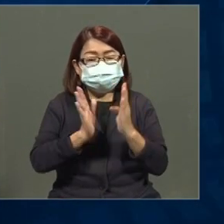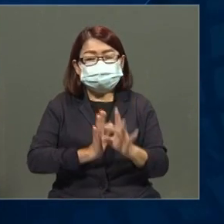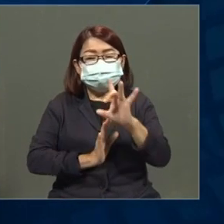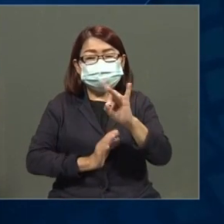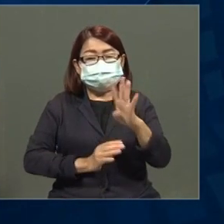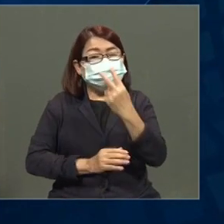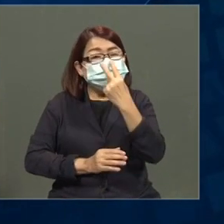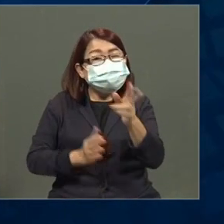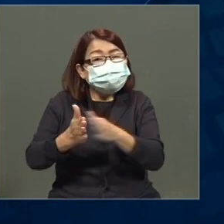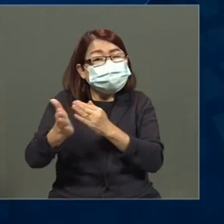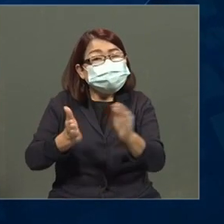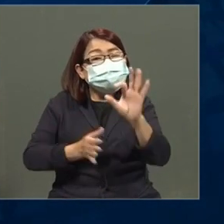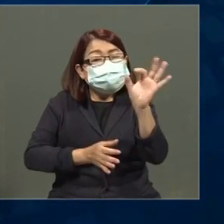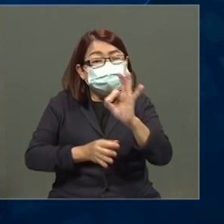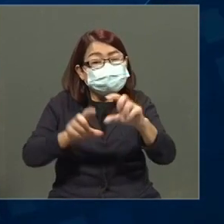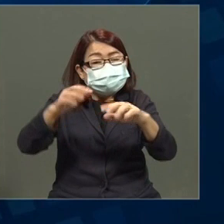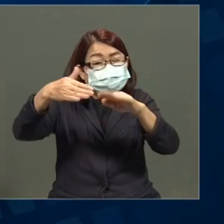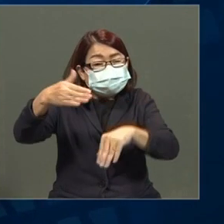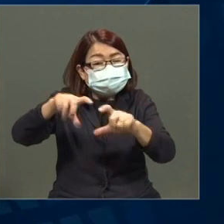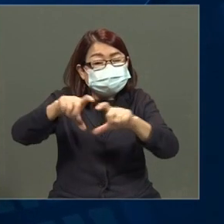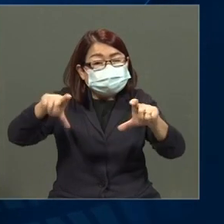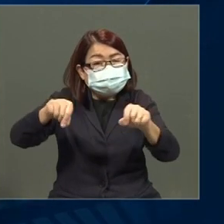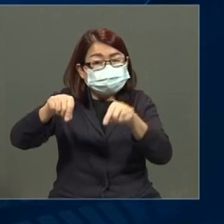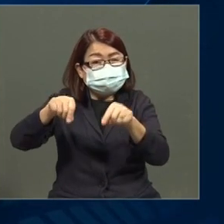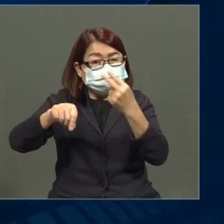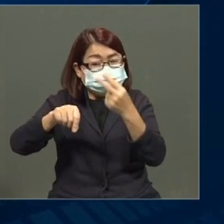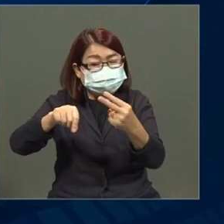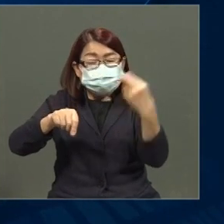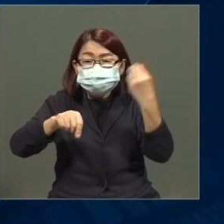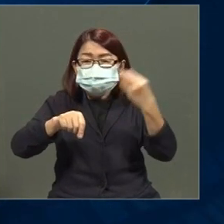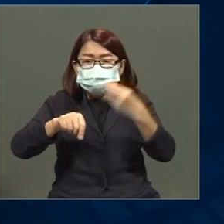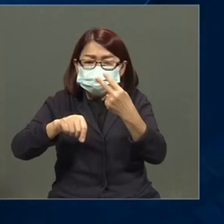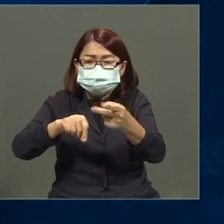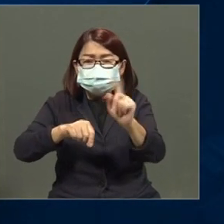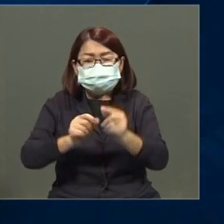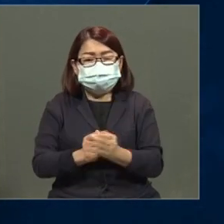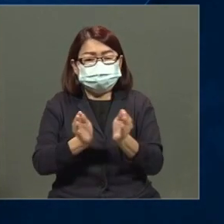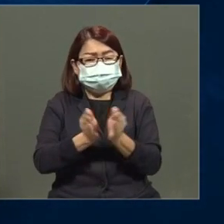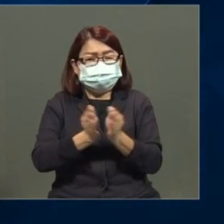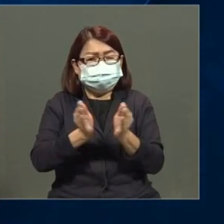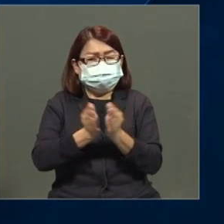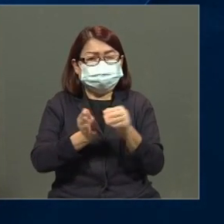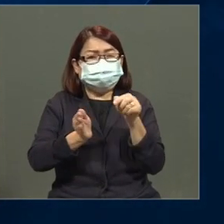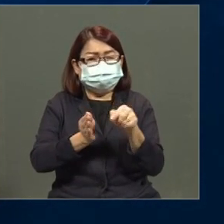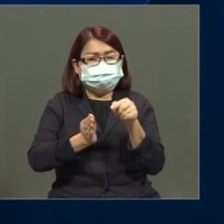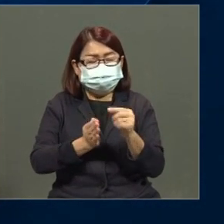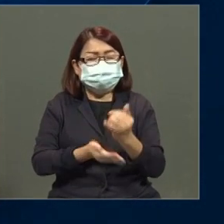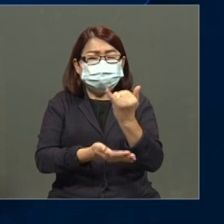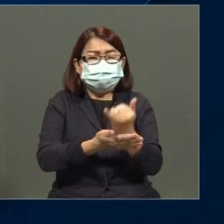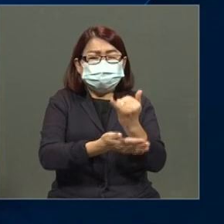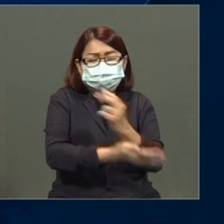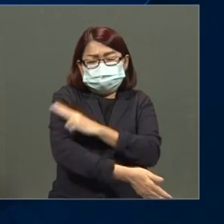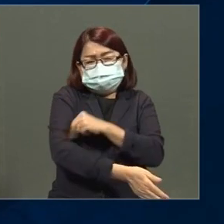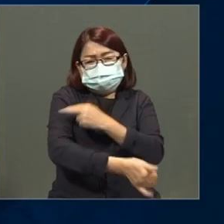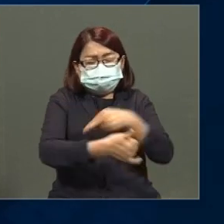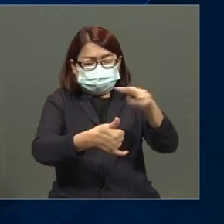องสีฟ้าที่เรากำลังติดตามกันอย่างใกล้ชิดทุกวันนะคะคือยอดจำนวนผู้ที่ยังรับการรักษา